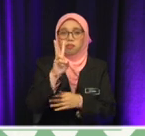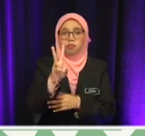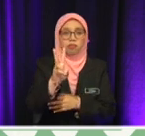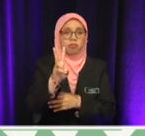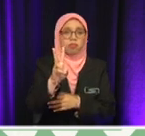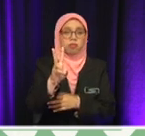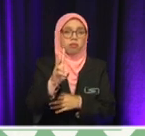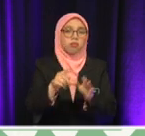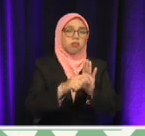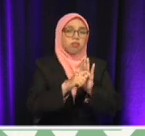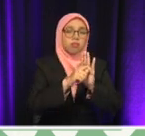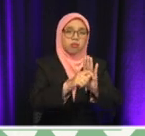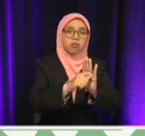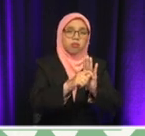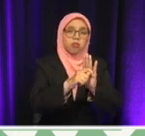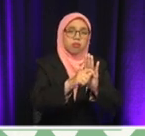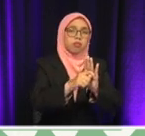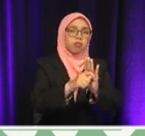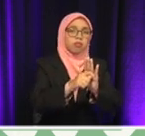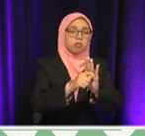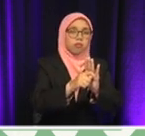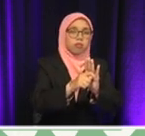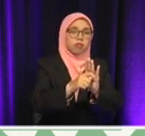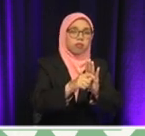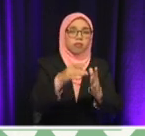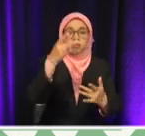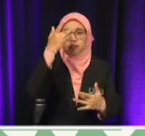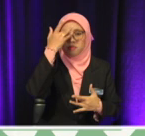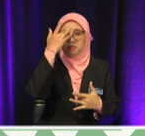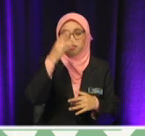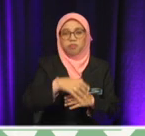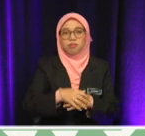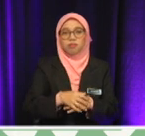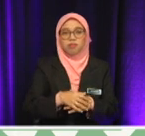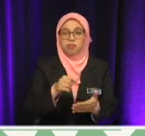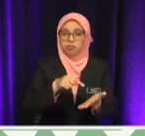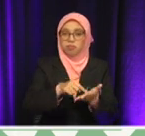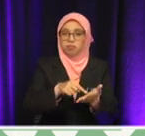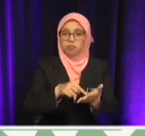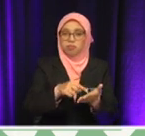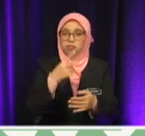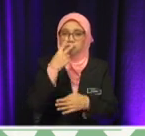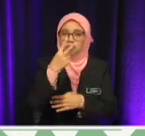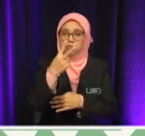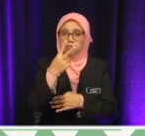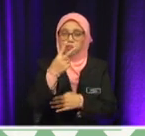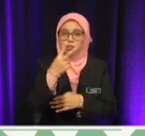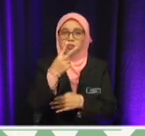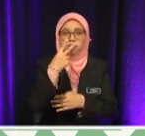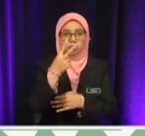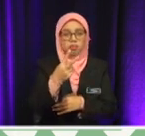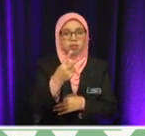penyakit berjangkit di satu A. Simptom tu apa cikgu? Simptom tu tanda-tandalah. Okey, kalau kita tengok dalam petikan akhbar itu